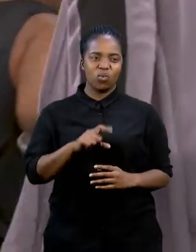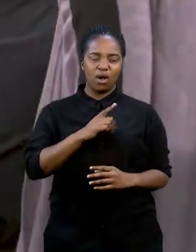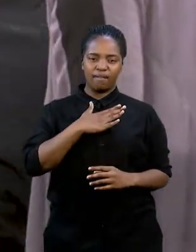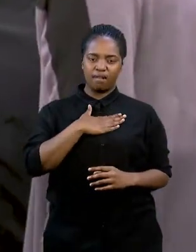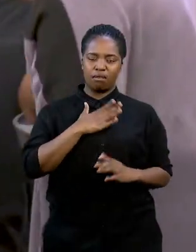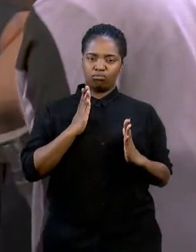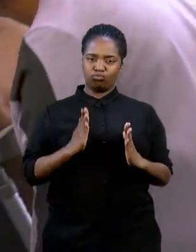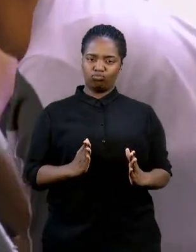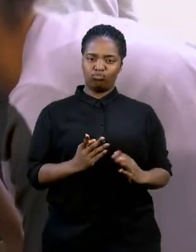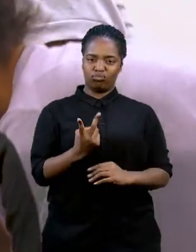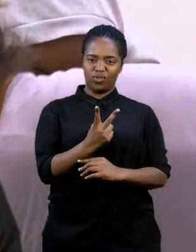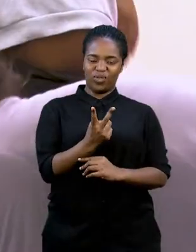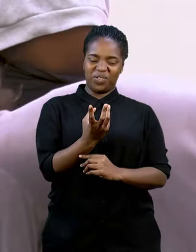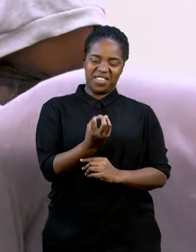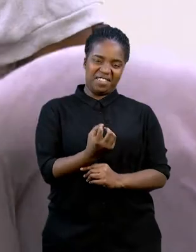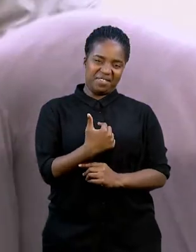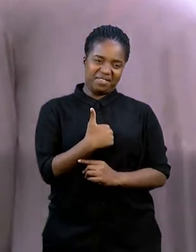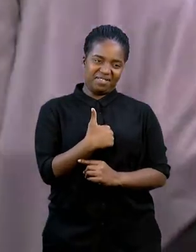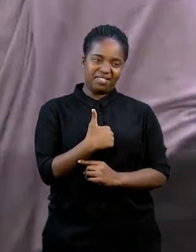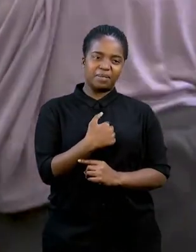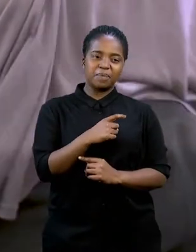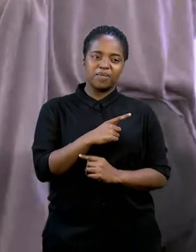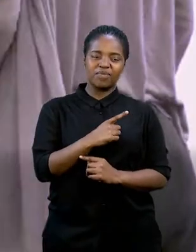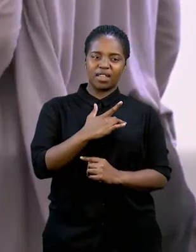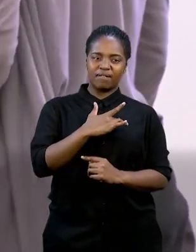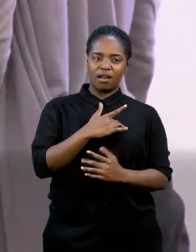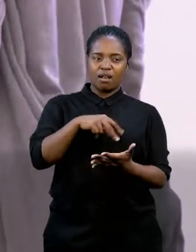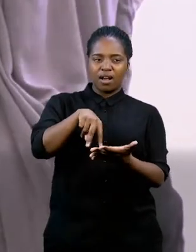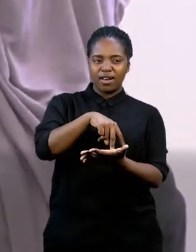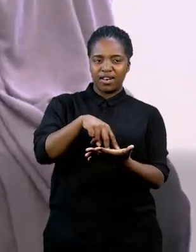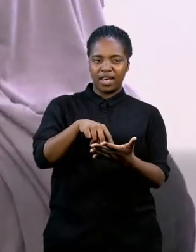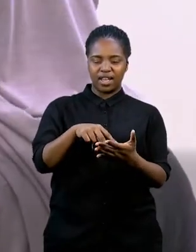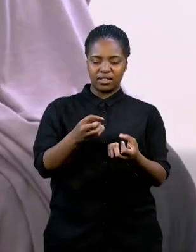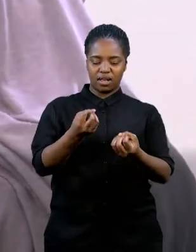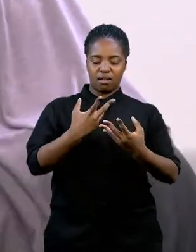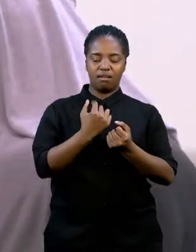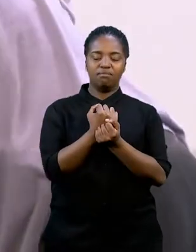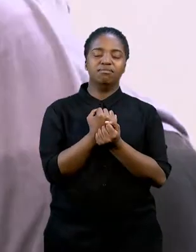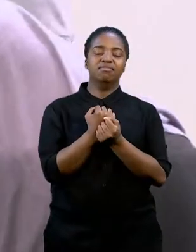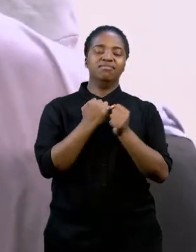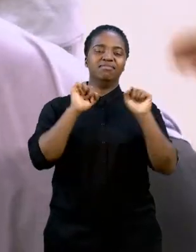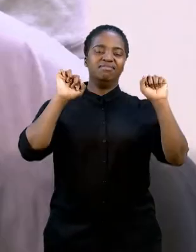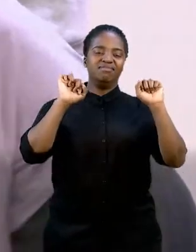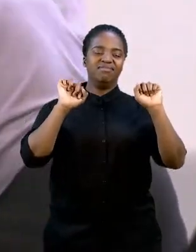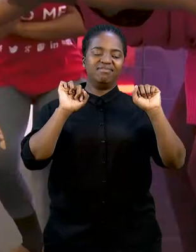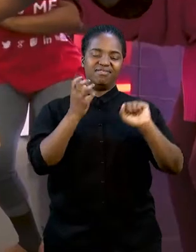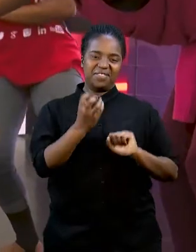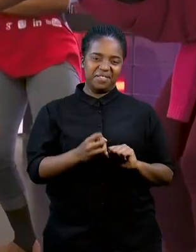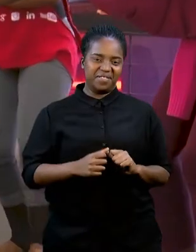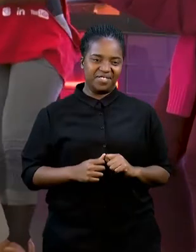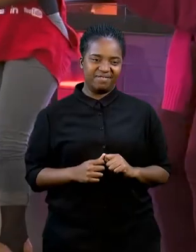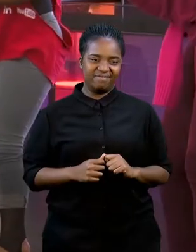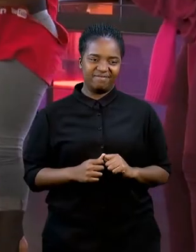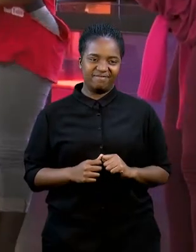ni ri munhu wo helela hi ndlela leyo. So ku cina ku ni endla ku ni titwa ni ri na